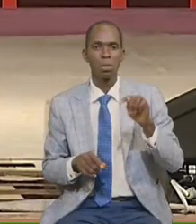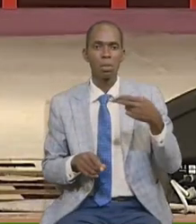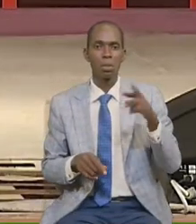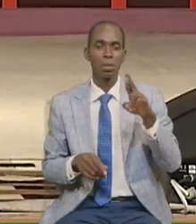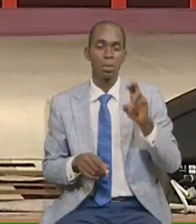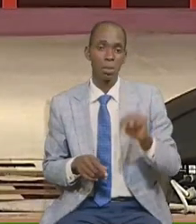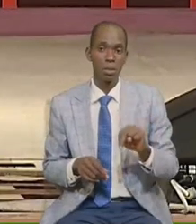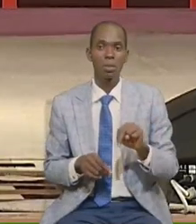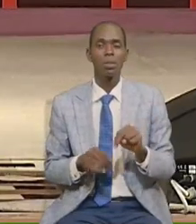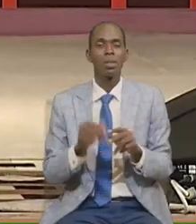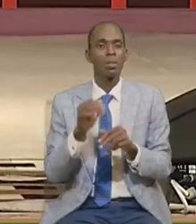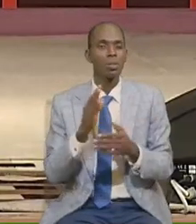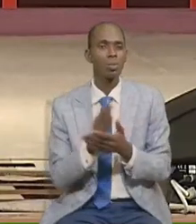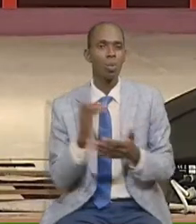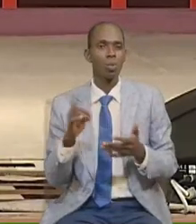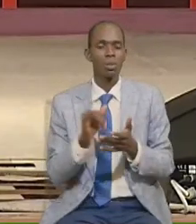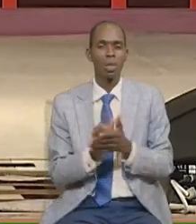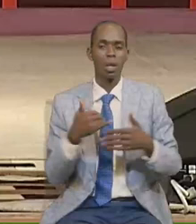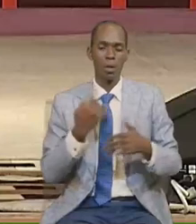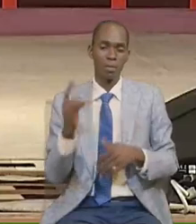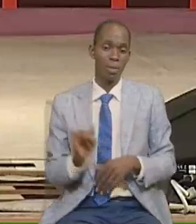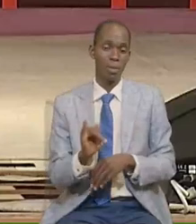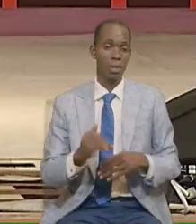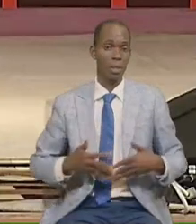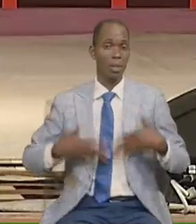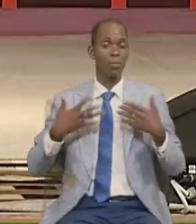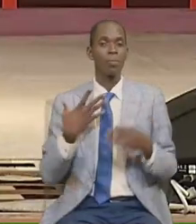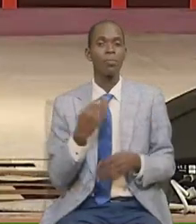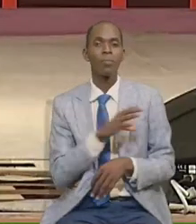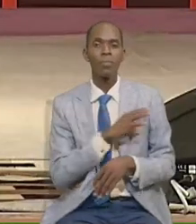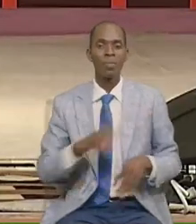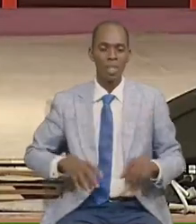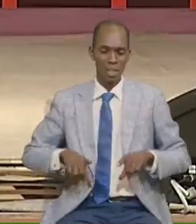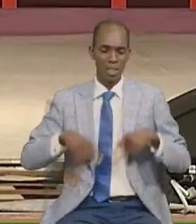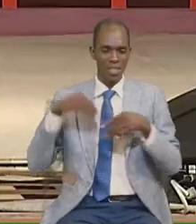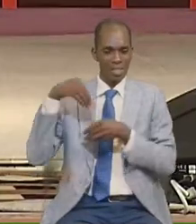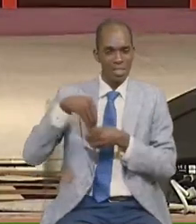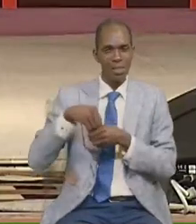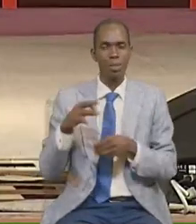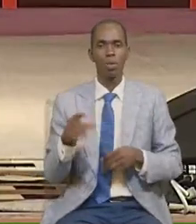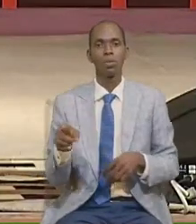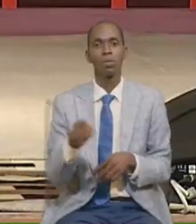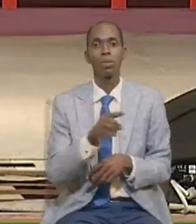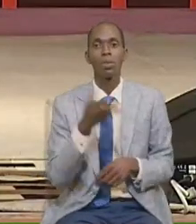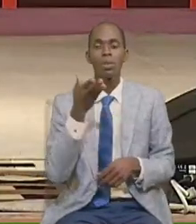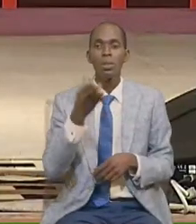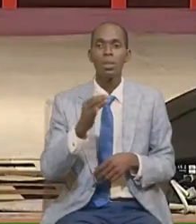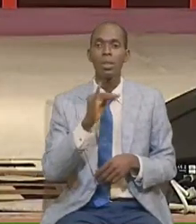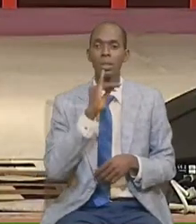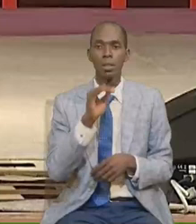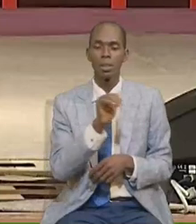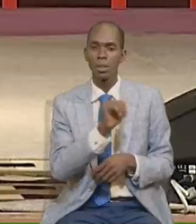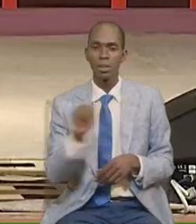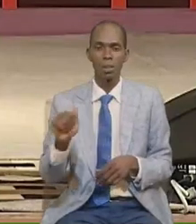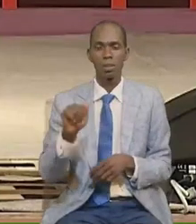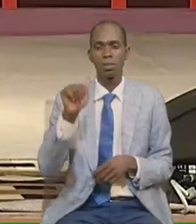quelqu'un ayant la vie éternelle et qui vit au dedans de lui il y a une œuvre un